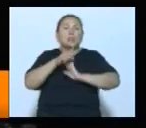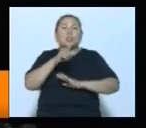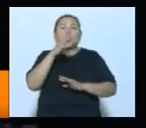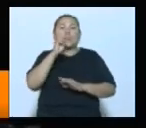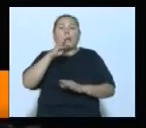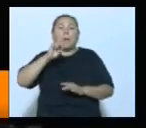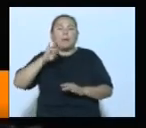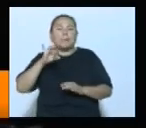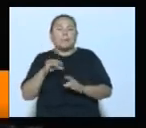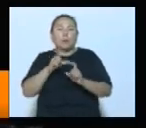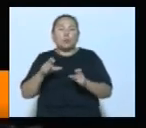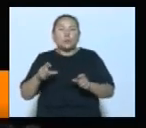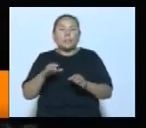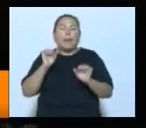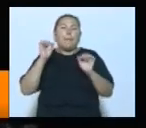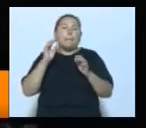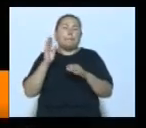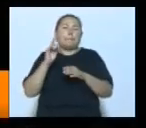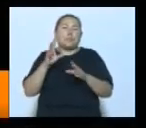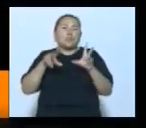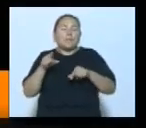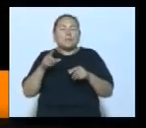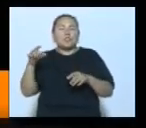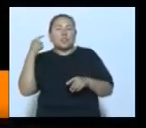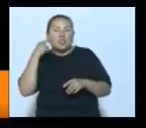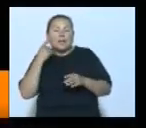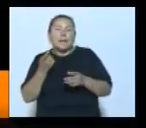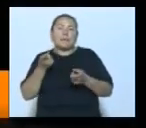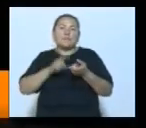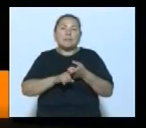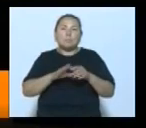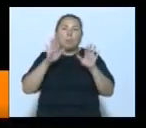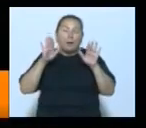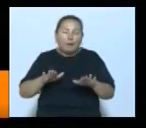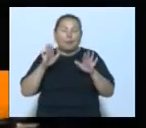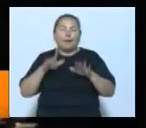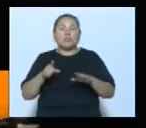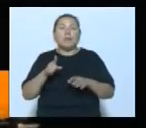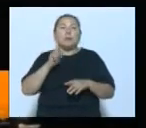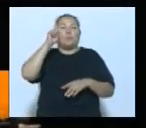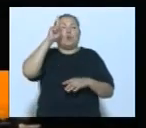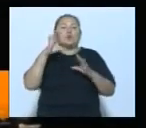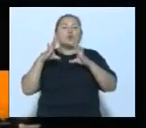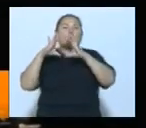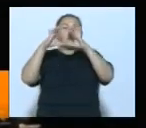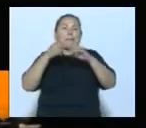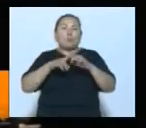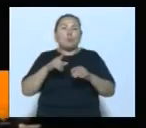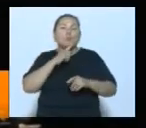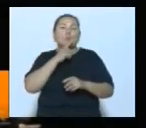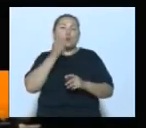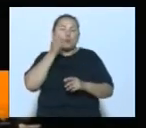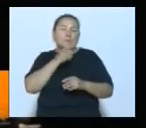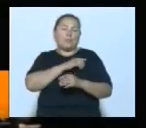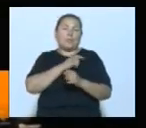шаманизм, а люди слышали и поклонялись духам стихии, были едины с природой. В постановке показаны нравственность, честь, мужество и отвага.